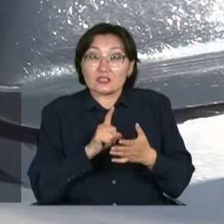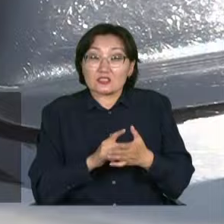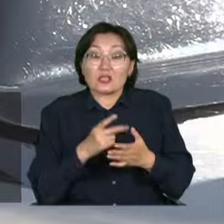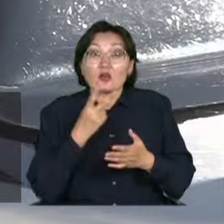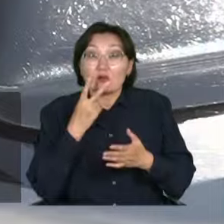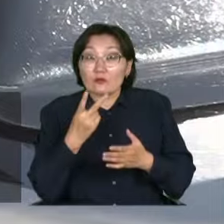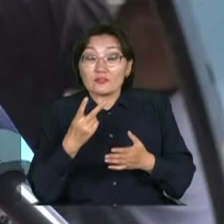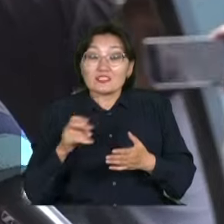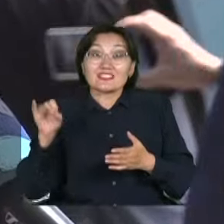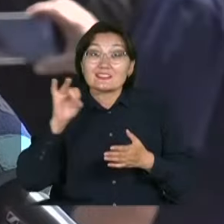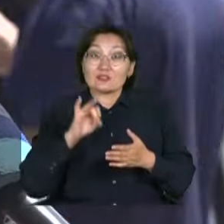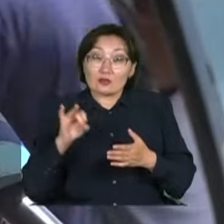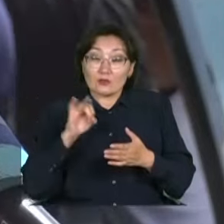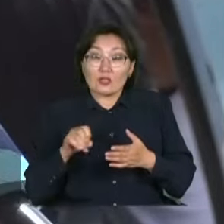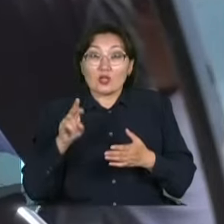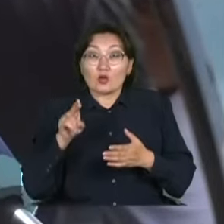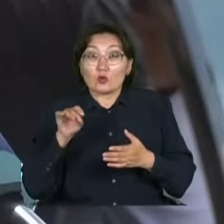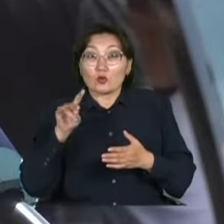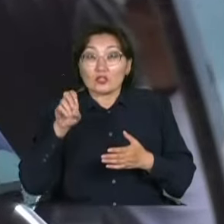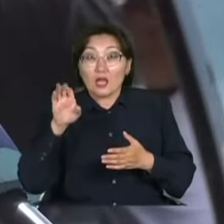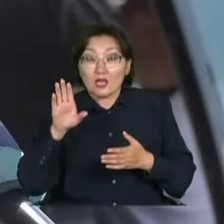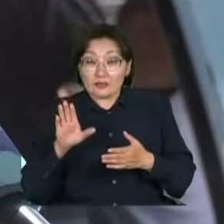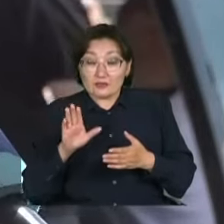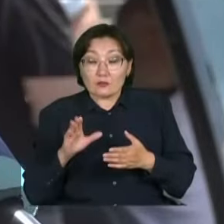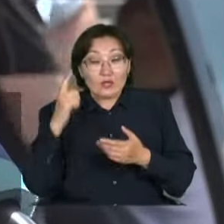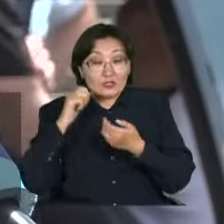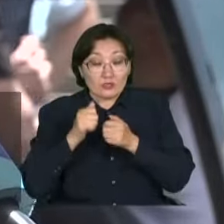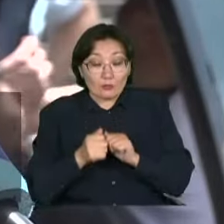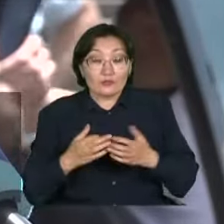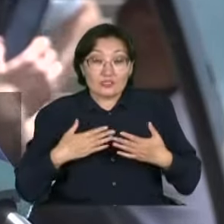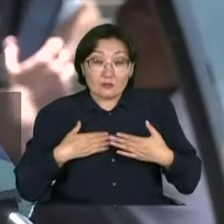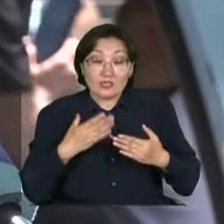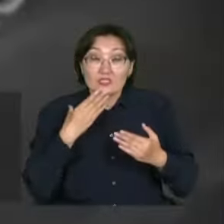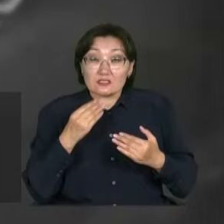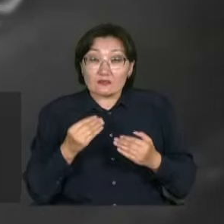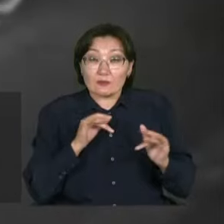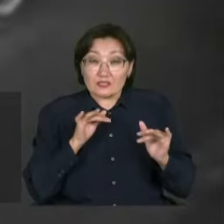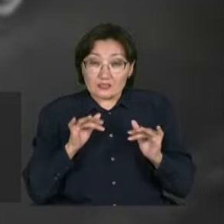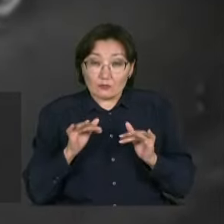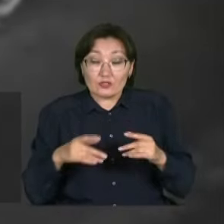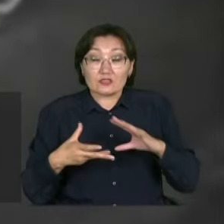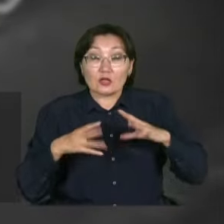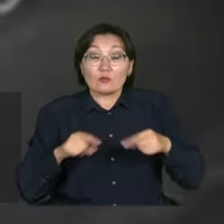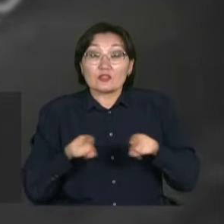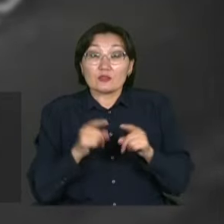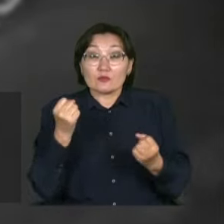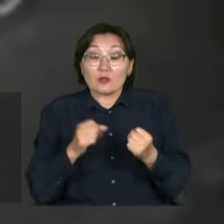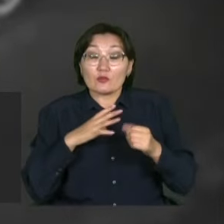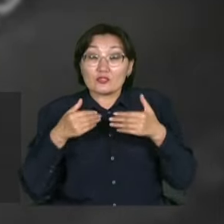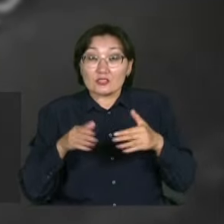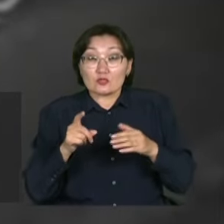истории, ведь Димаш Ахметович, он запомнился нам своими делами. Всего таких автомобилей было